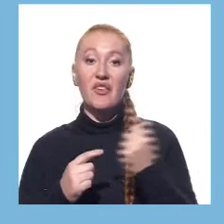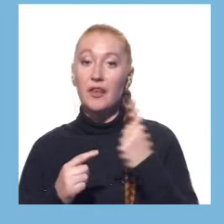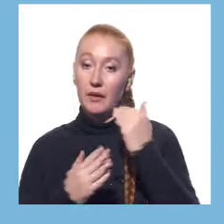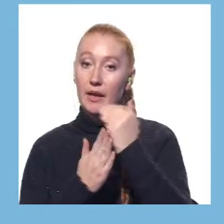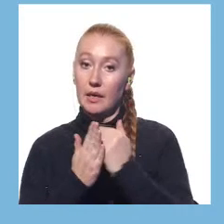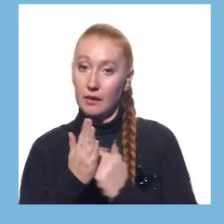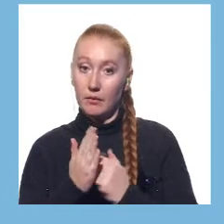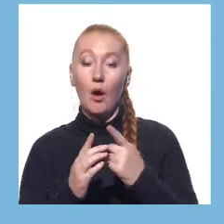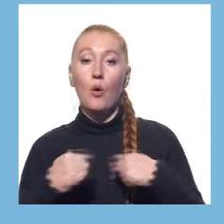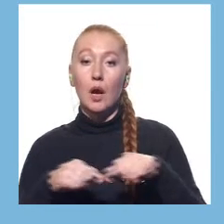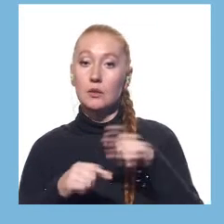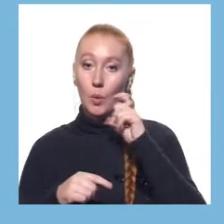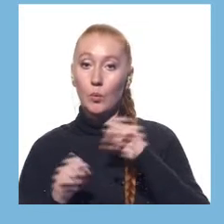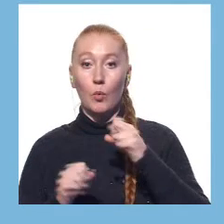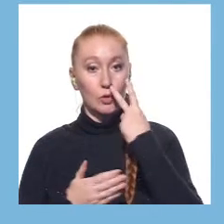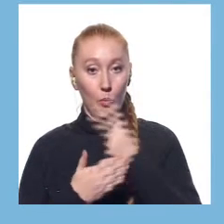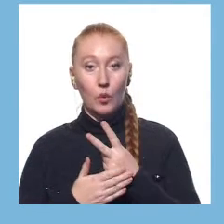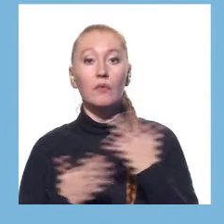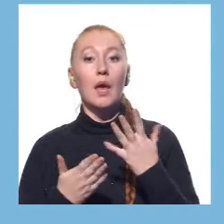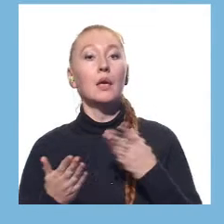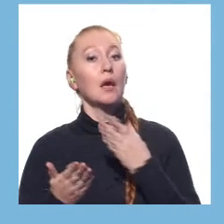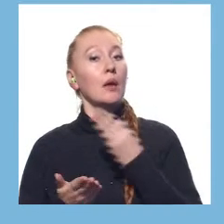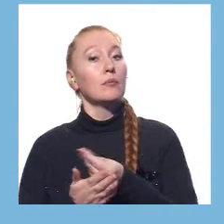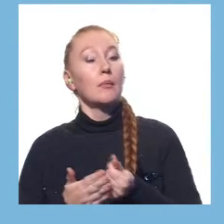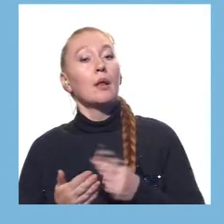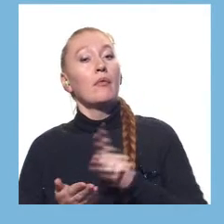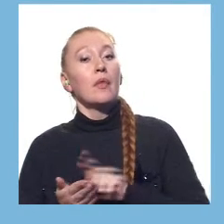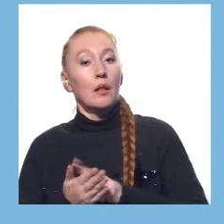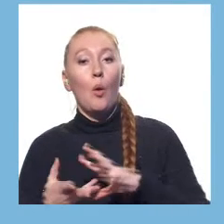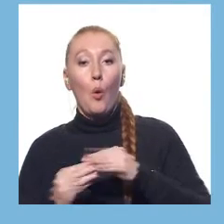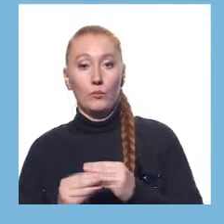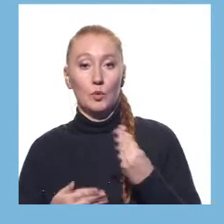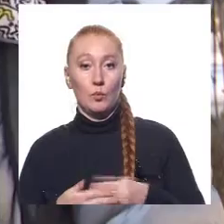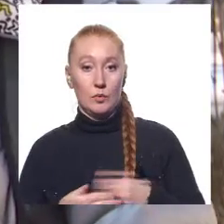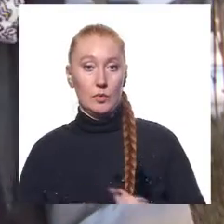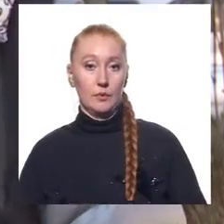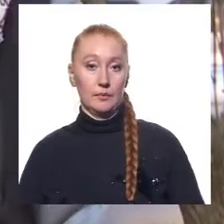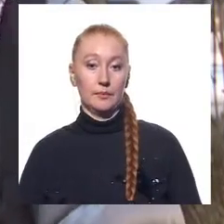підприємців та організацій України можна подивитися, які податки воно сплачує у загальний бюджет.